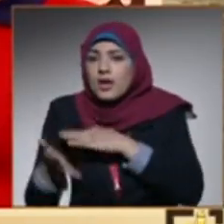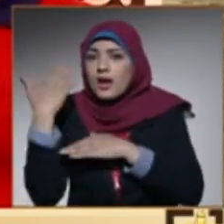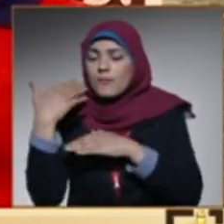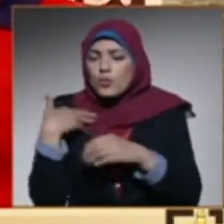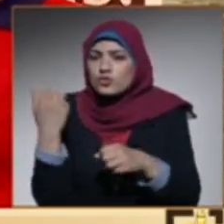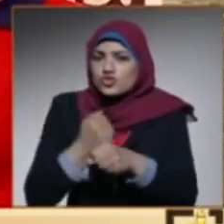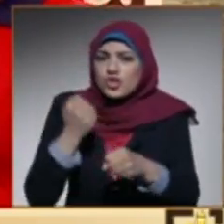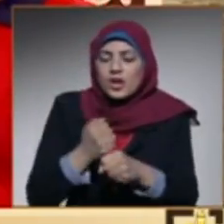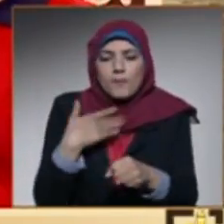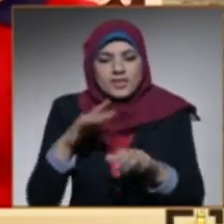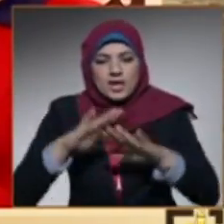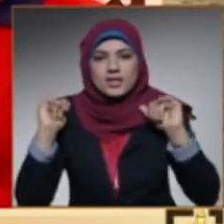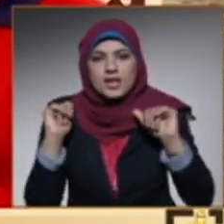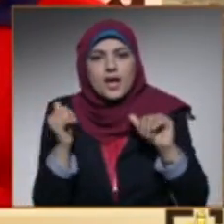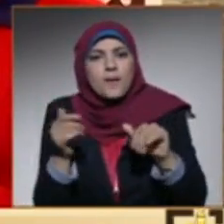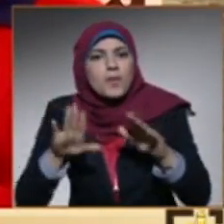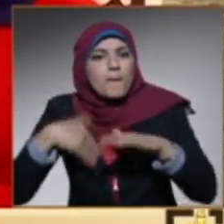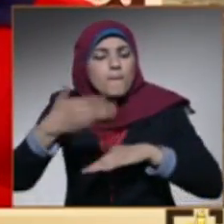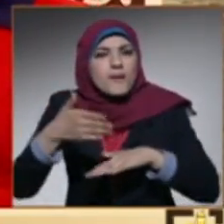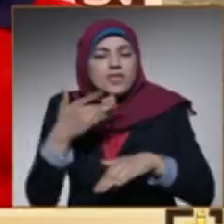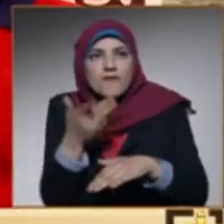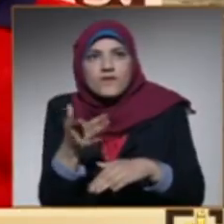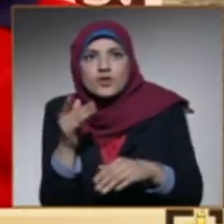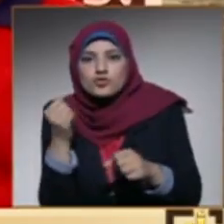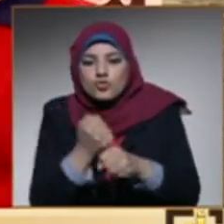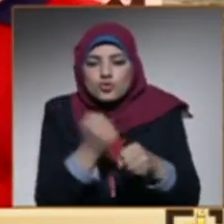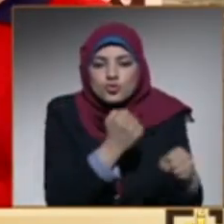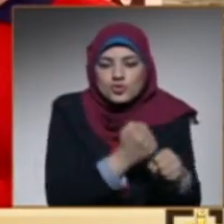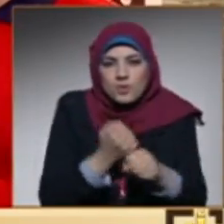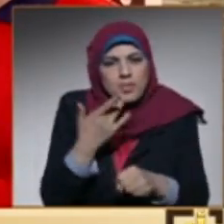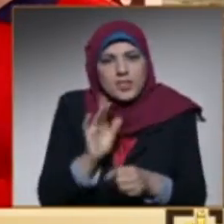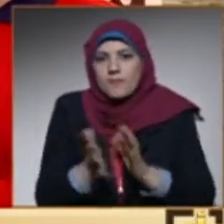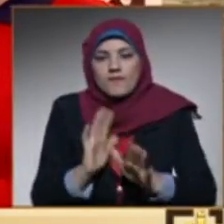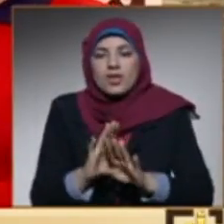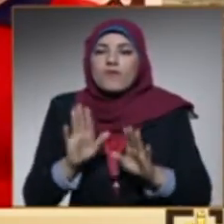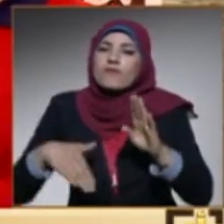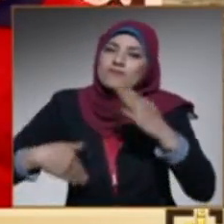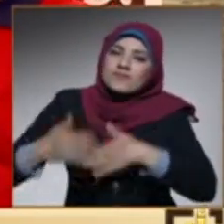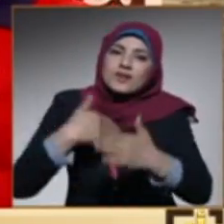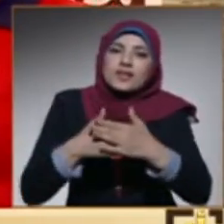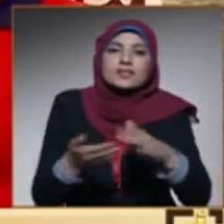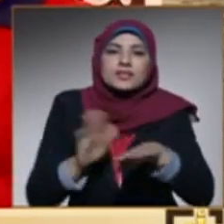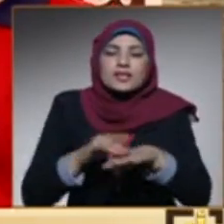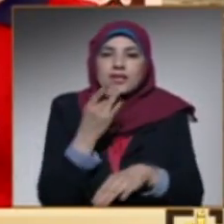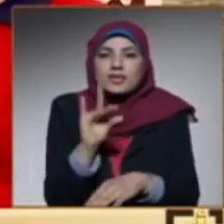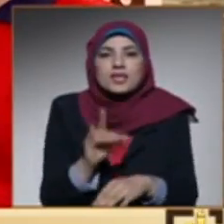استقاله وبعد كده ما لقيتش شغل بره خالص، برضو كنتاكي احتضني تاني وخدني معاه وشغلنا معاه تاني.